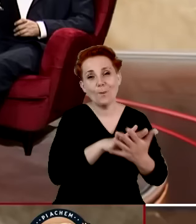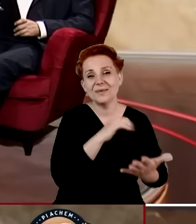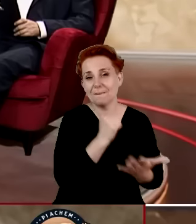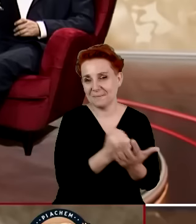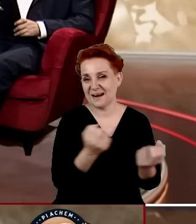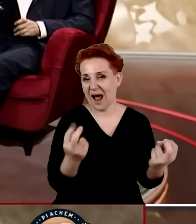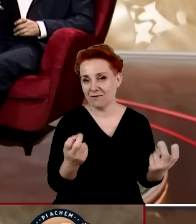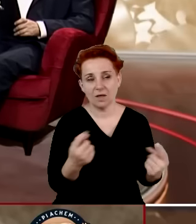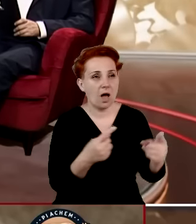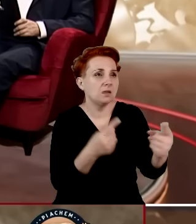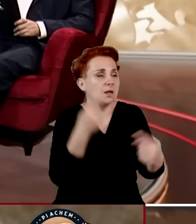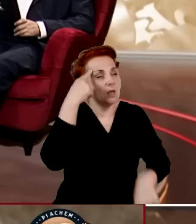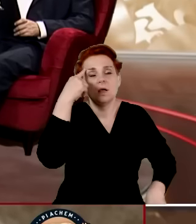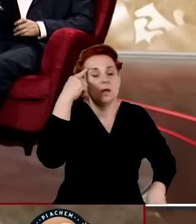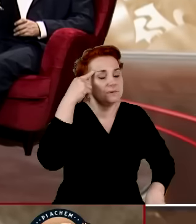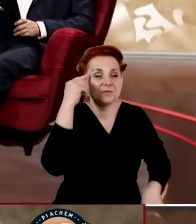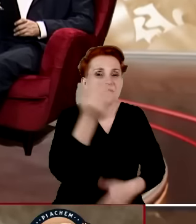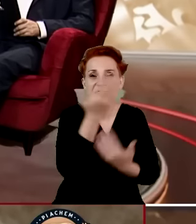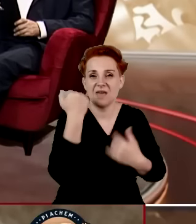sądę. No to posłuchajmy.